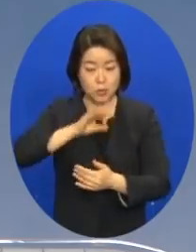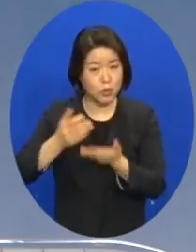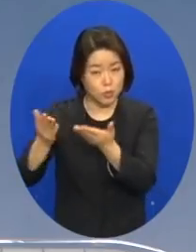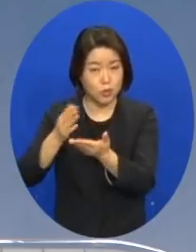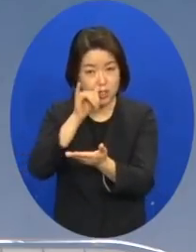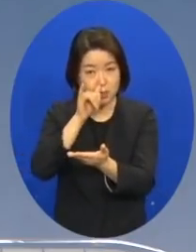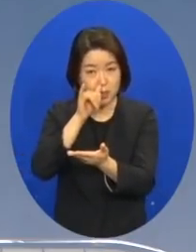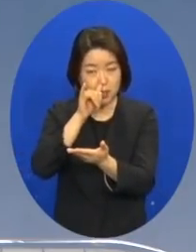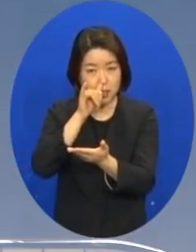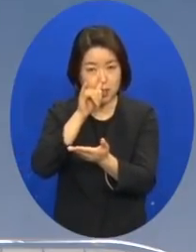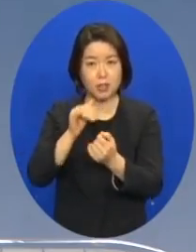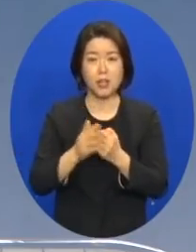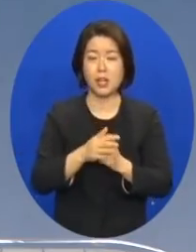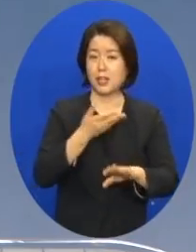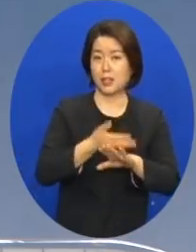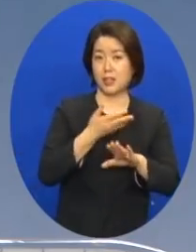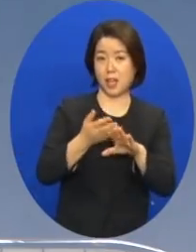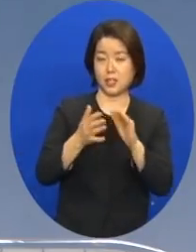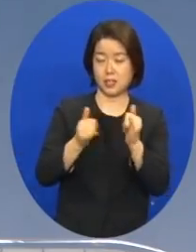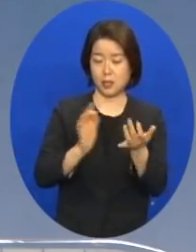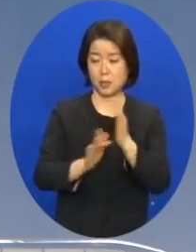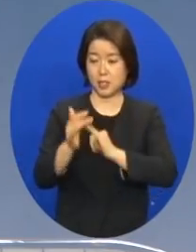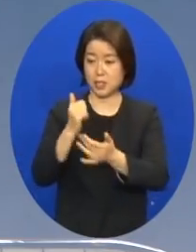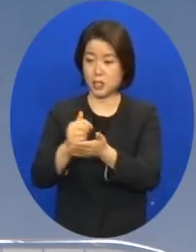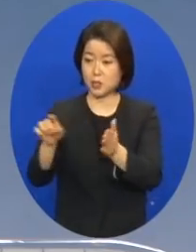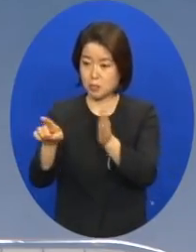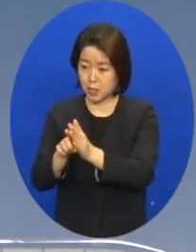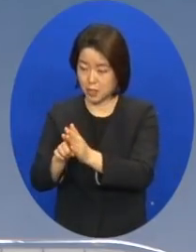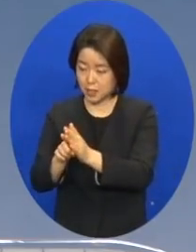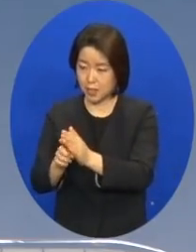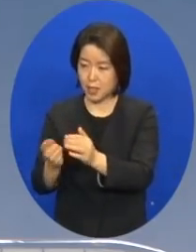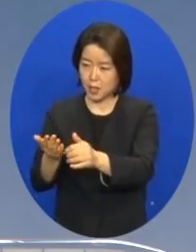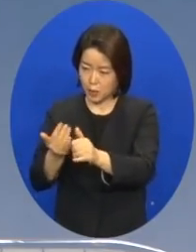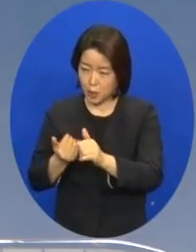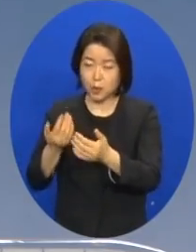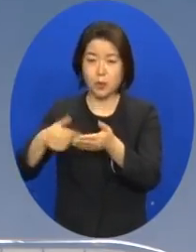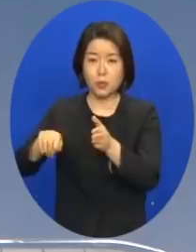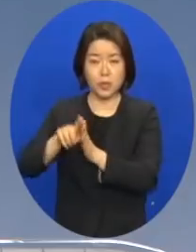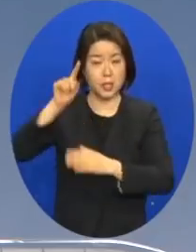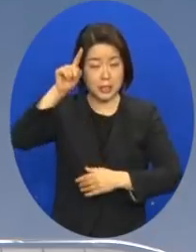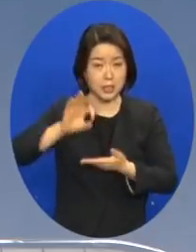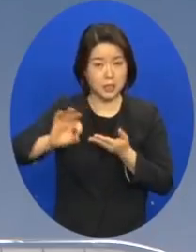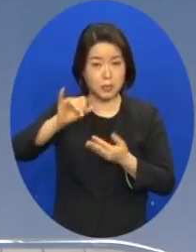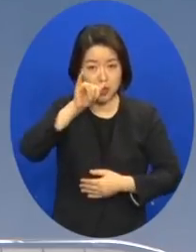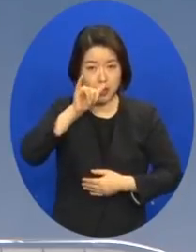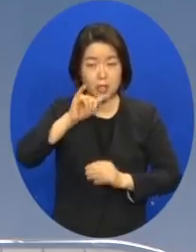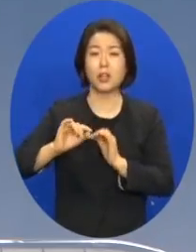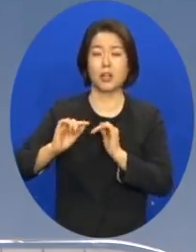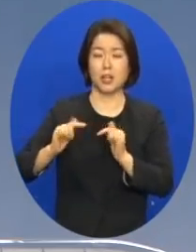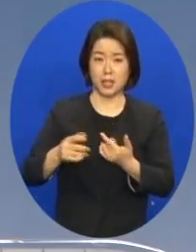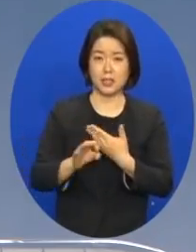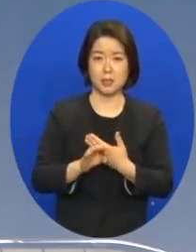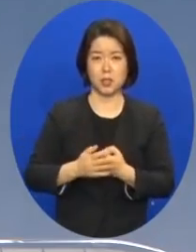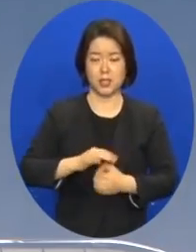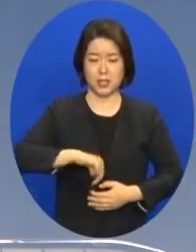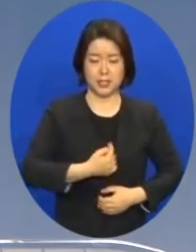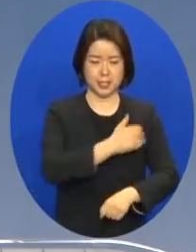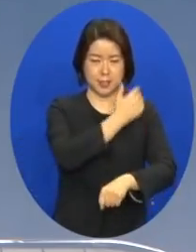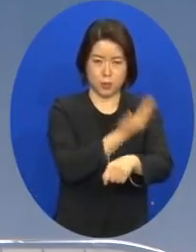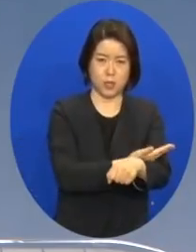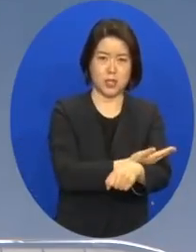겁니까? 다른 사람이 예수를 믿게 하려고 그렇게 신경을 쓴 겁니까? 아니면 자기